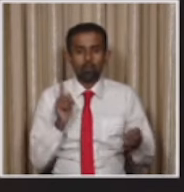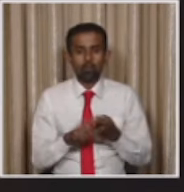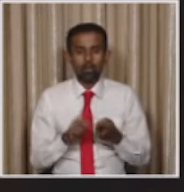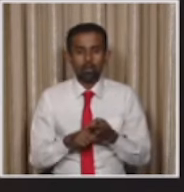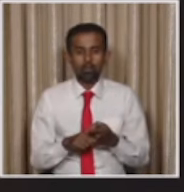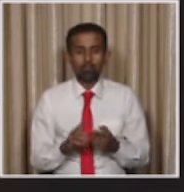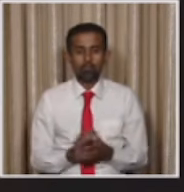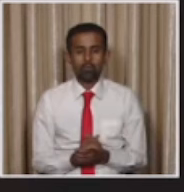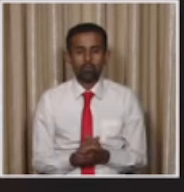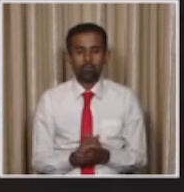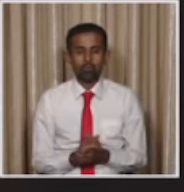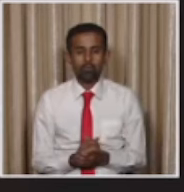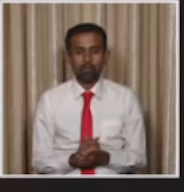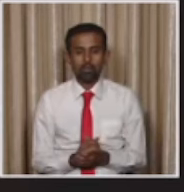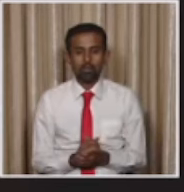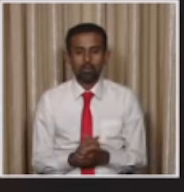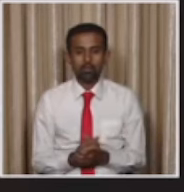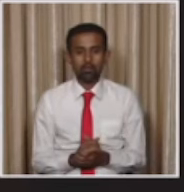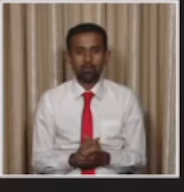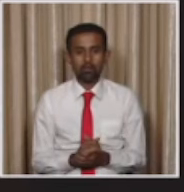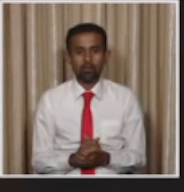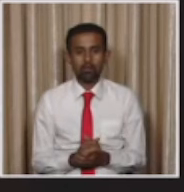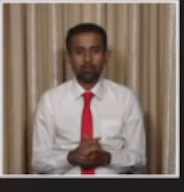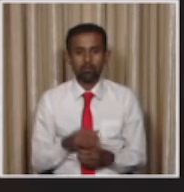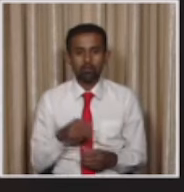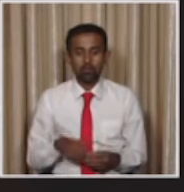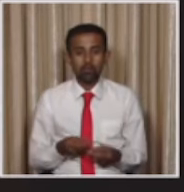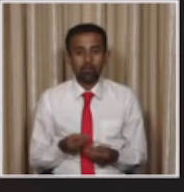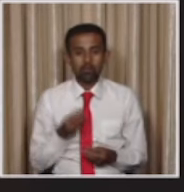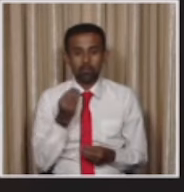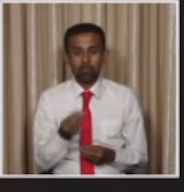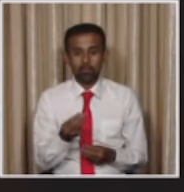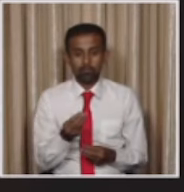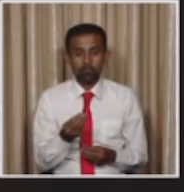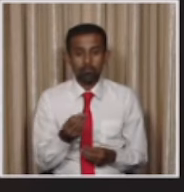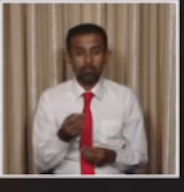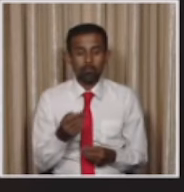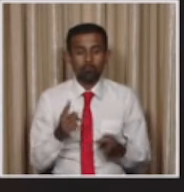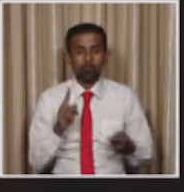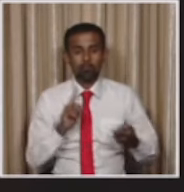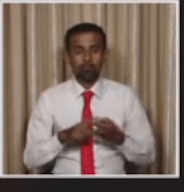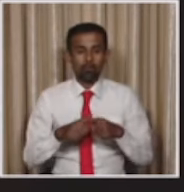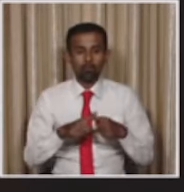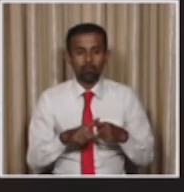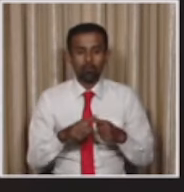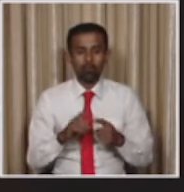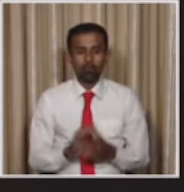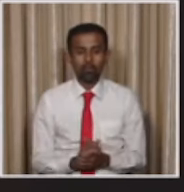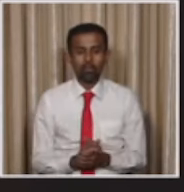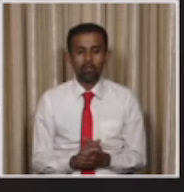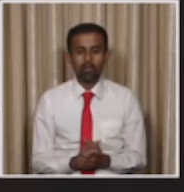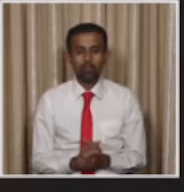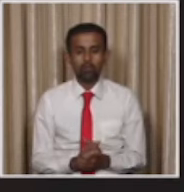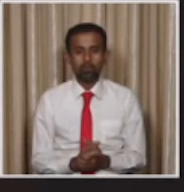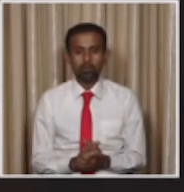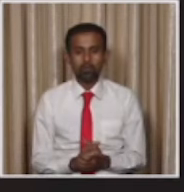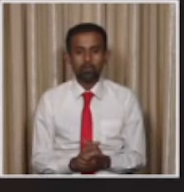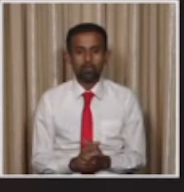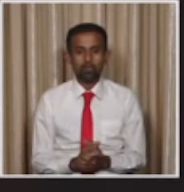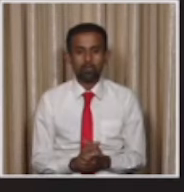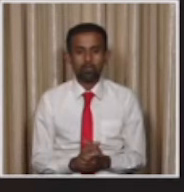ගියා ලෝකයේත් එක්ක ලෝකයේ සැපවීම වලට ඒ මිලත් එක්ක තරහ කරන්න බැරුව ගියා ඉතින් ඒක තමයි අපේ රටේ